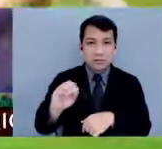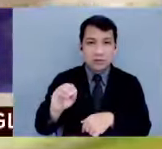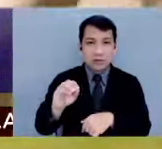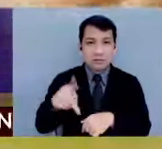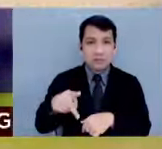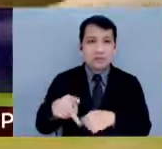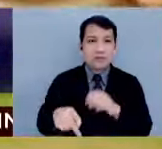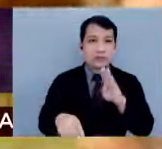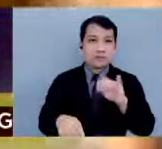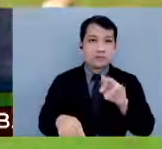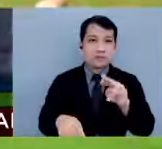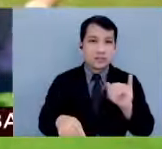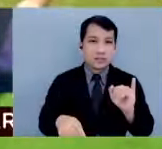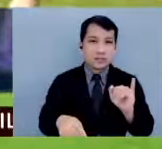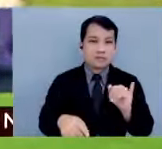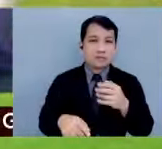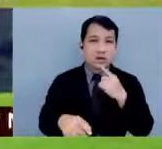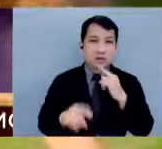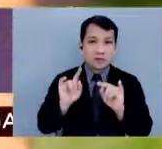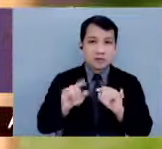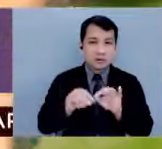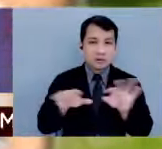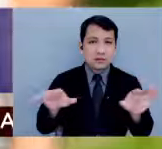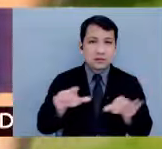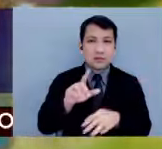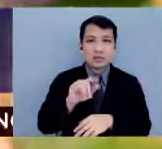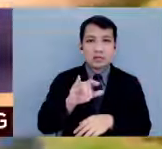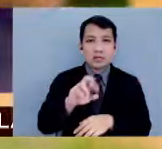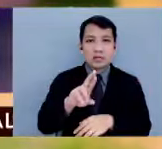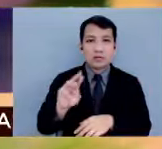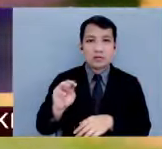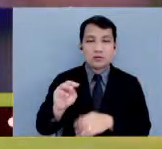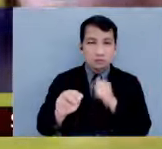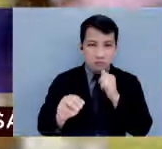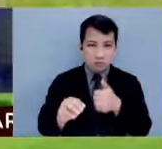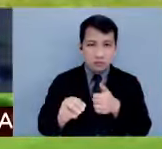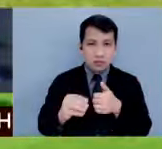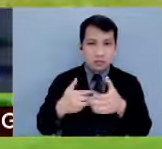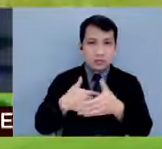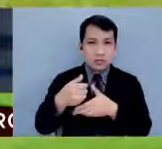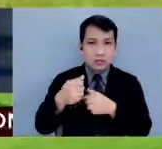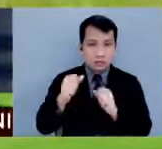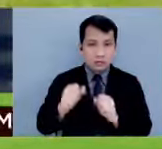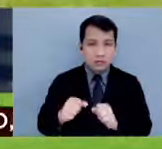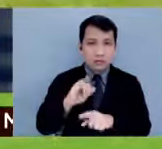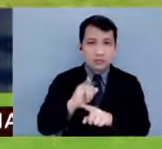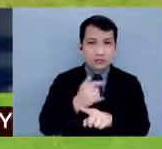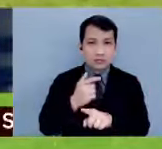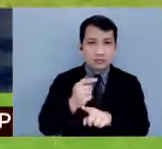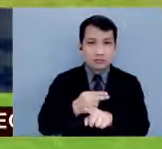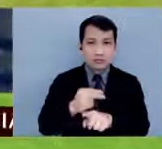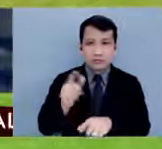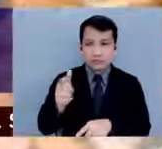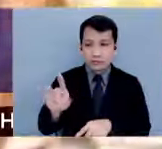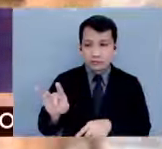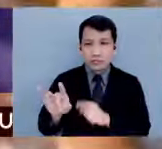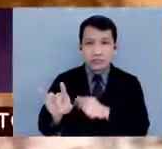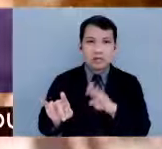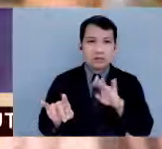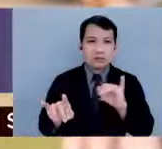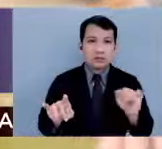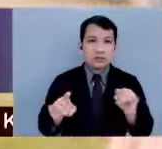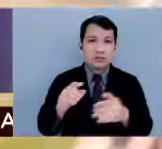nila ito sa press con ng album nilang Talaarawan na bukas na ilalabas. Sa June 28 na ang concert ng Beanie sa New